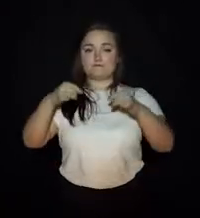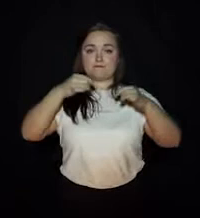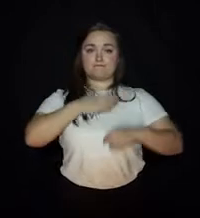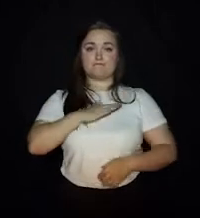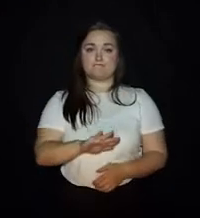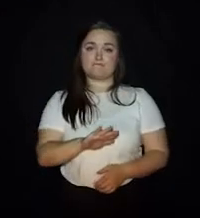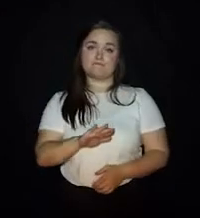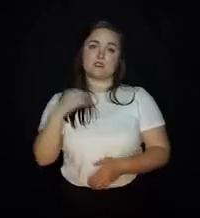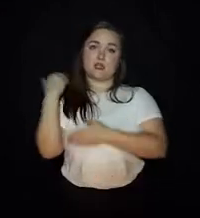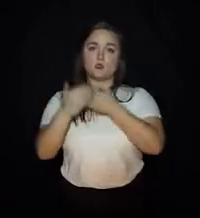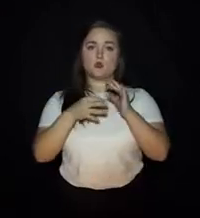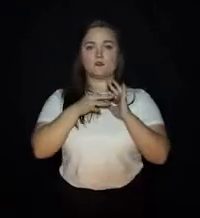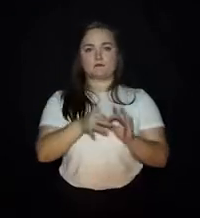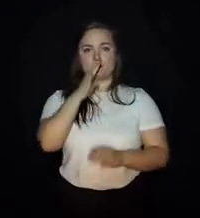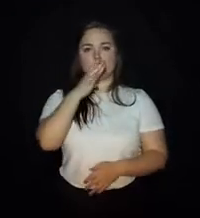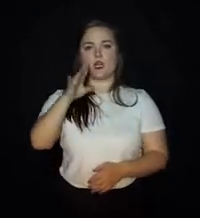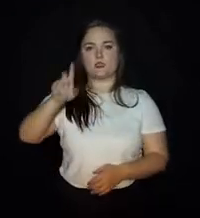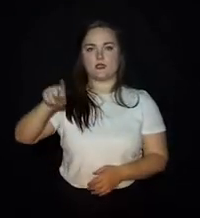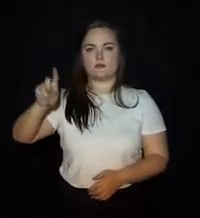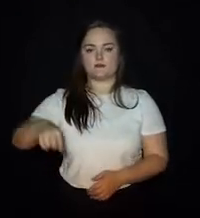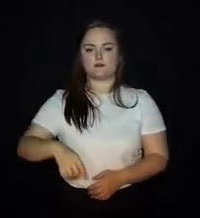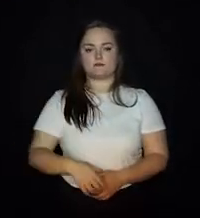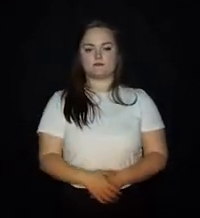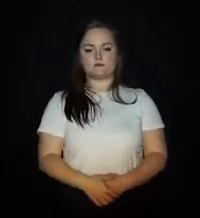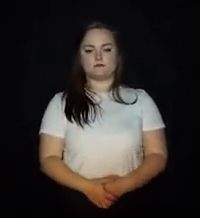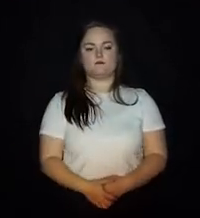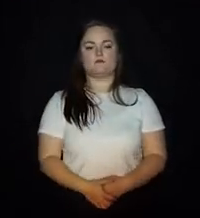er historien om 9-11.